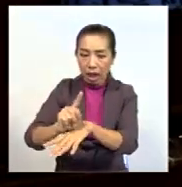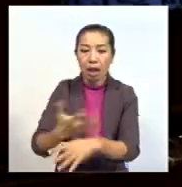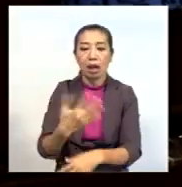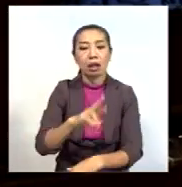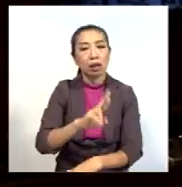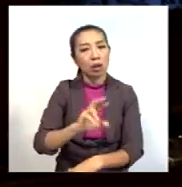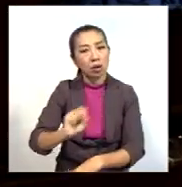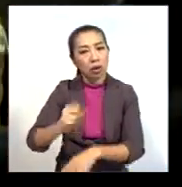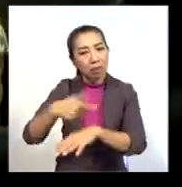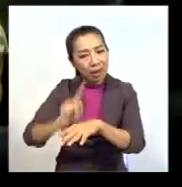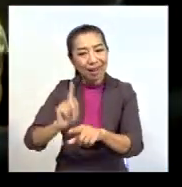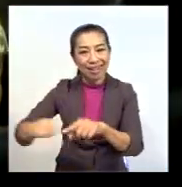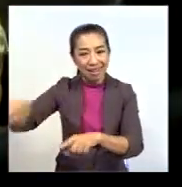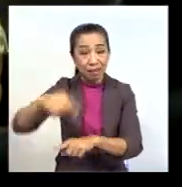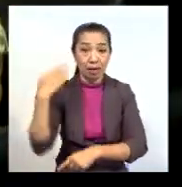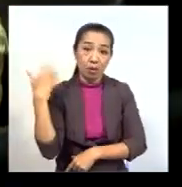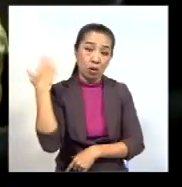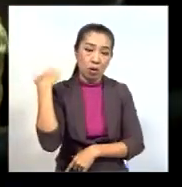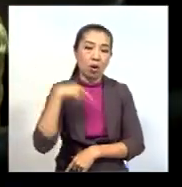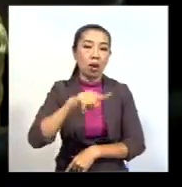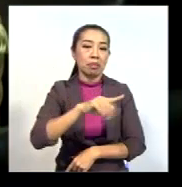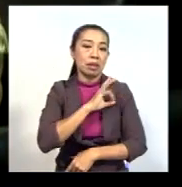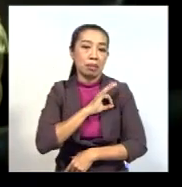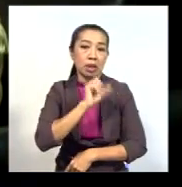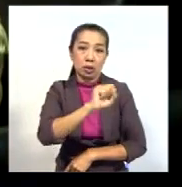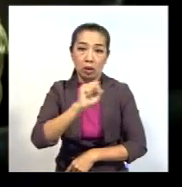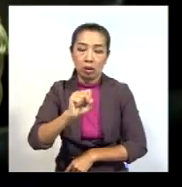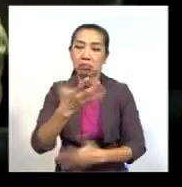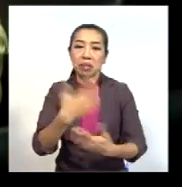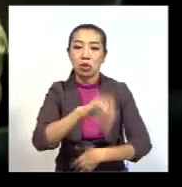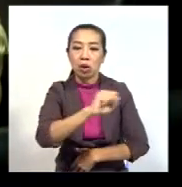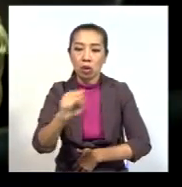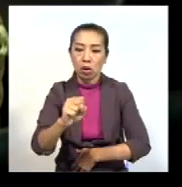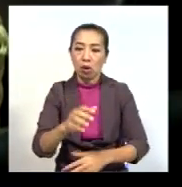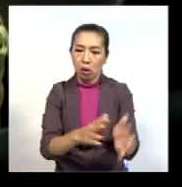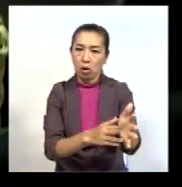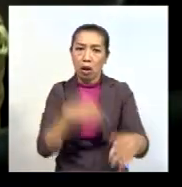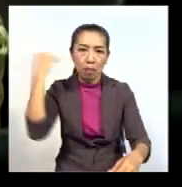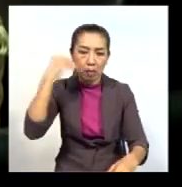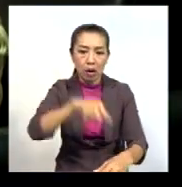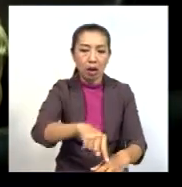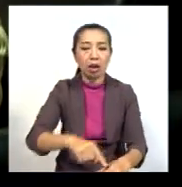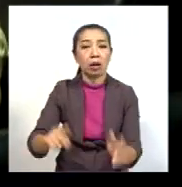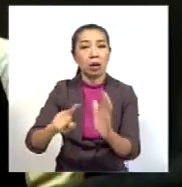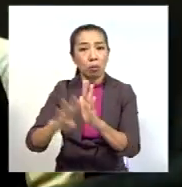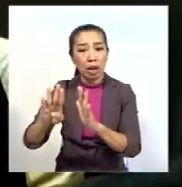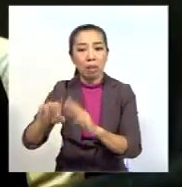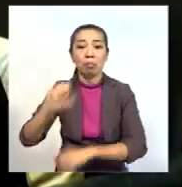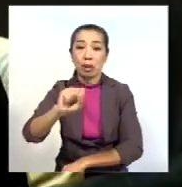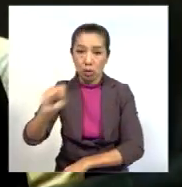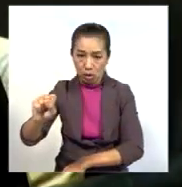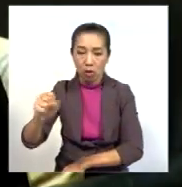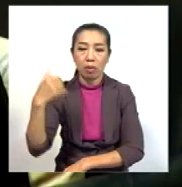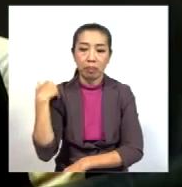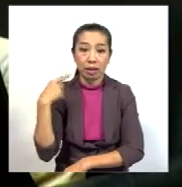ผู้แทนราษฎรก่อนหน้านี้เป็นสมาชิกสภาผู้แทนราษฎรหลายสมัยและอดีตสมาชิกวุฒิสภาจังหวัดบุรีรัมย์ชีวิตส่